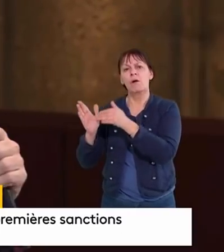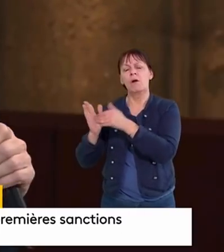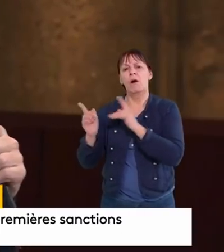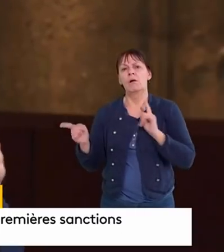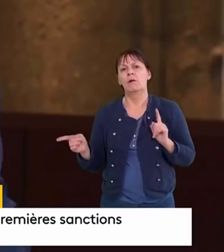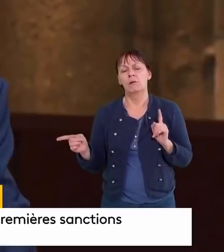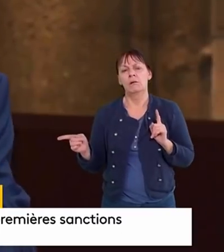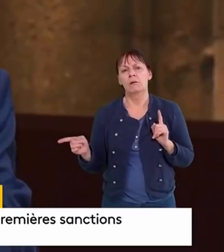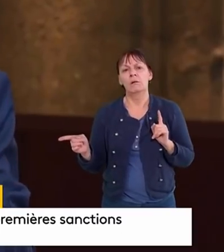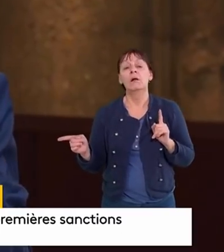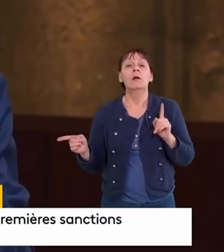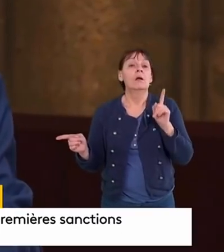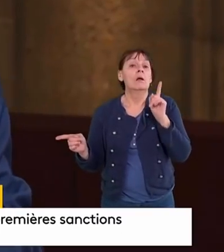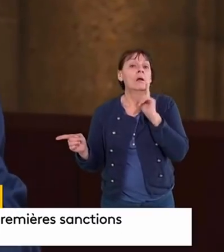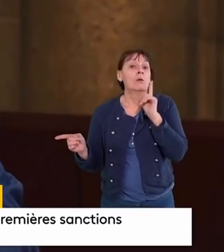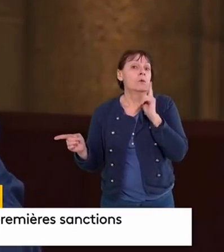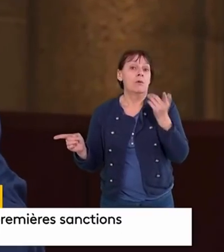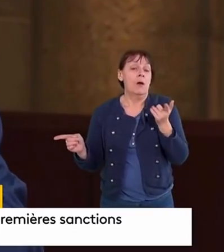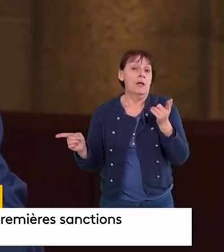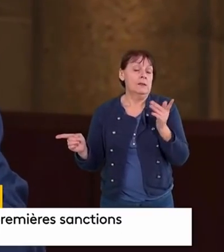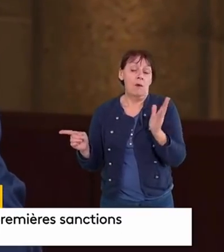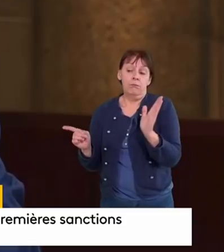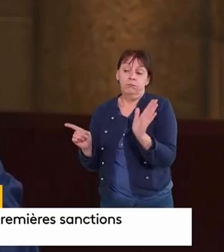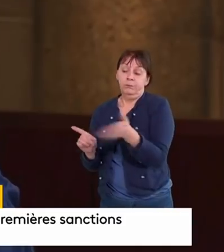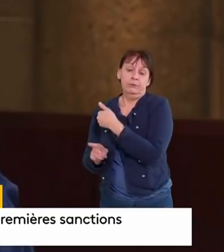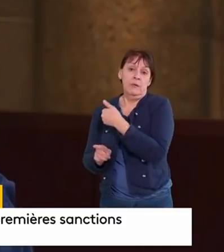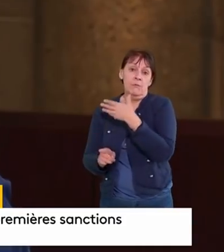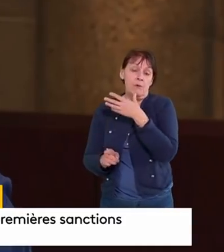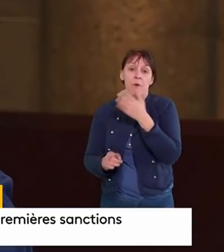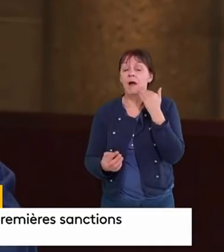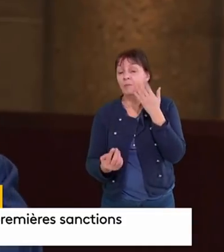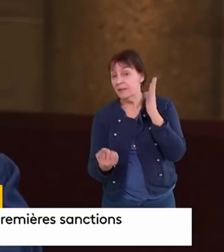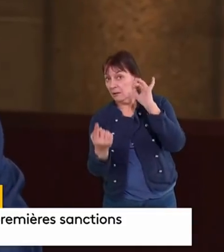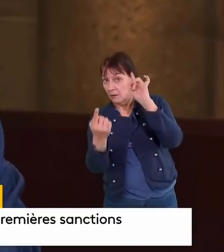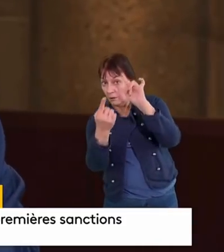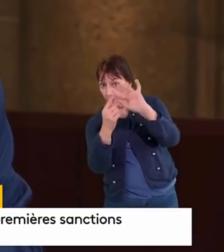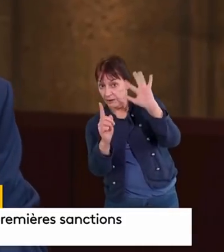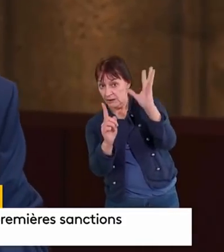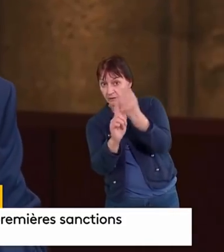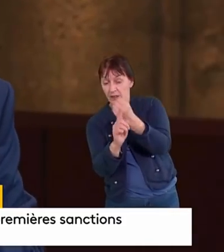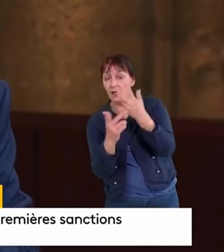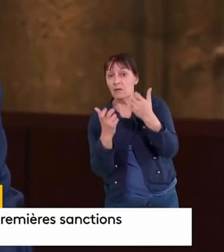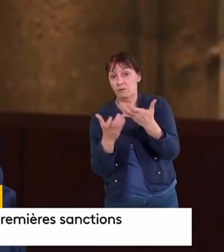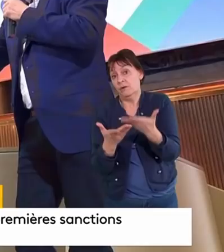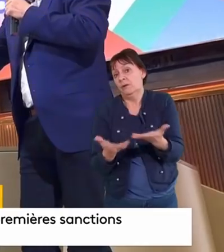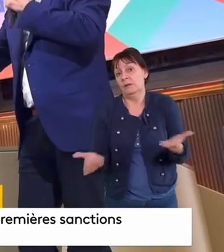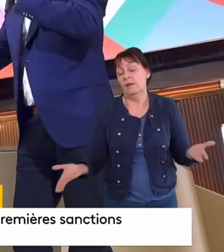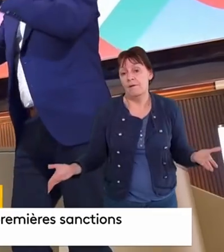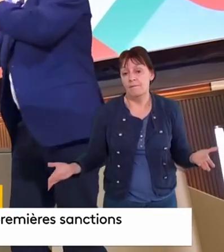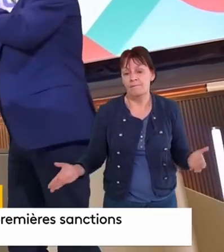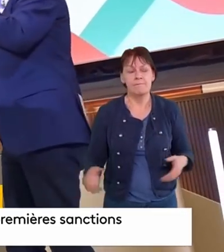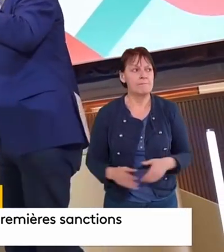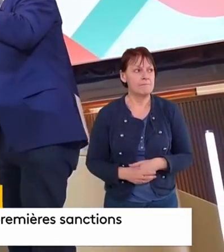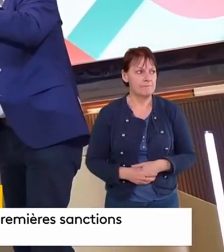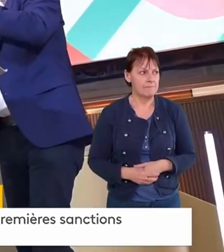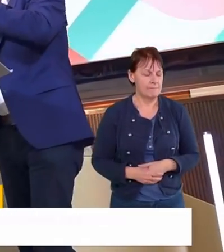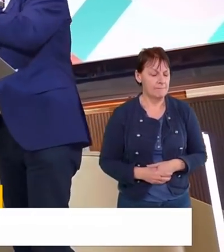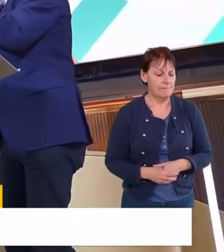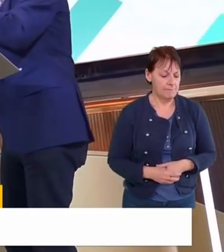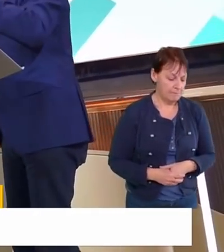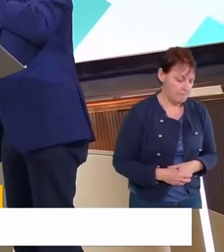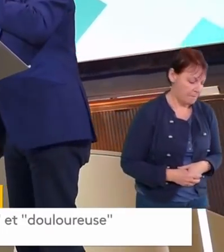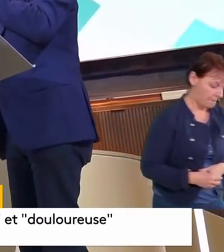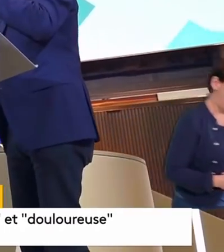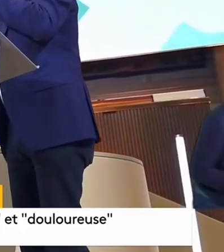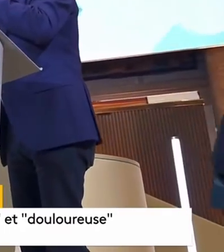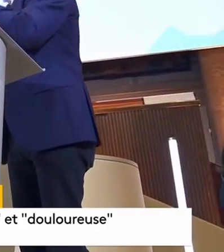Parce que c'est incontournable pour tenir nos objectifs en matière de consommation d'énergie. Toujours en matière de transition, pardonnez-moi, ce qui